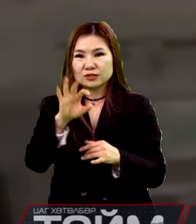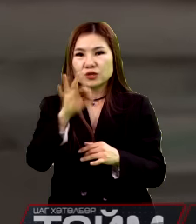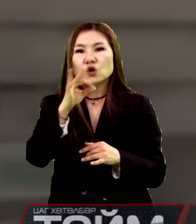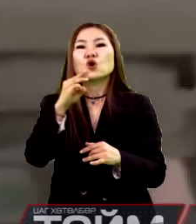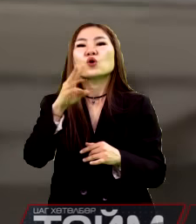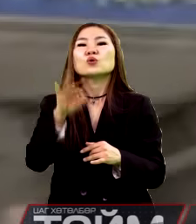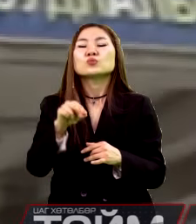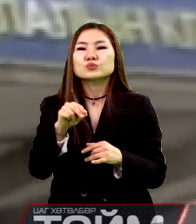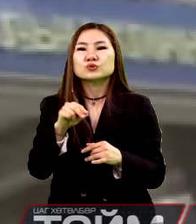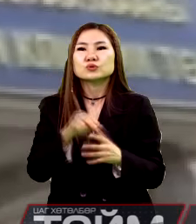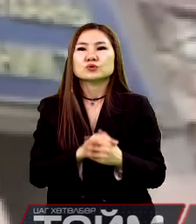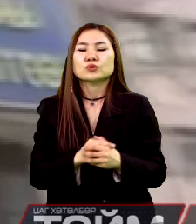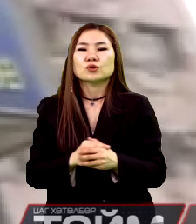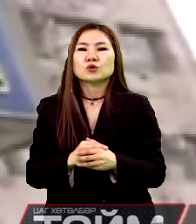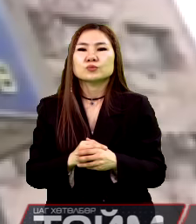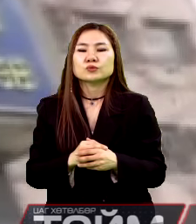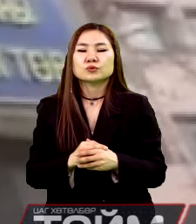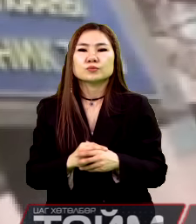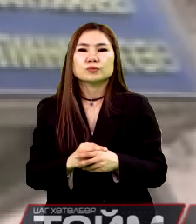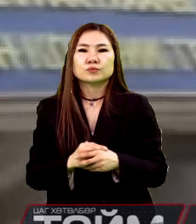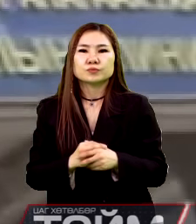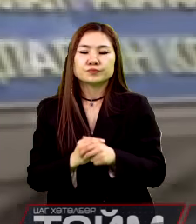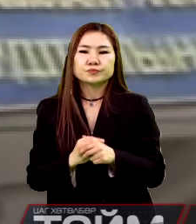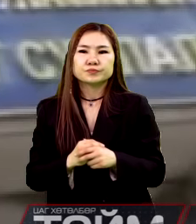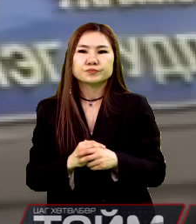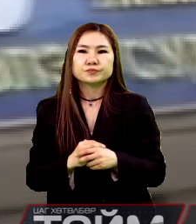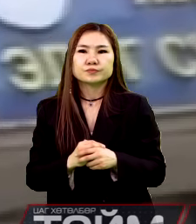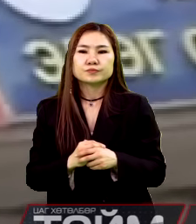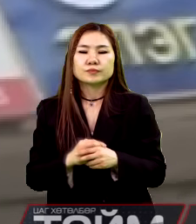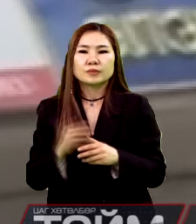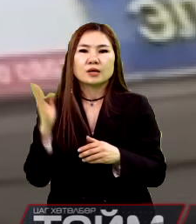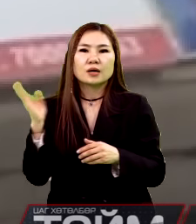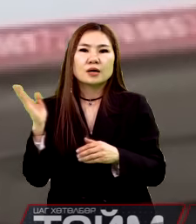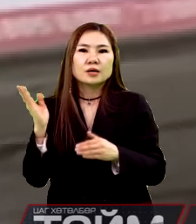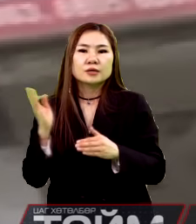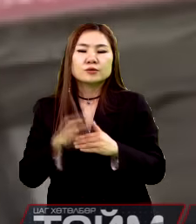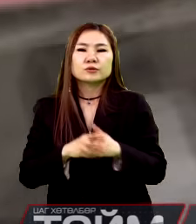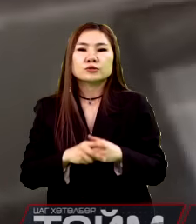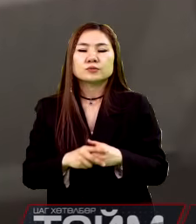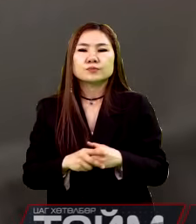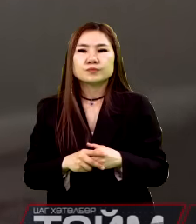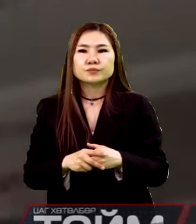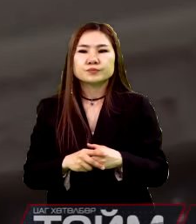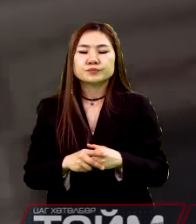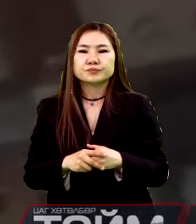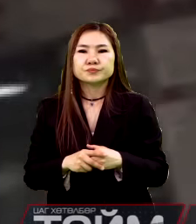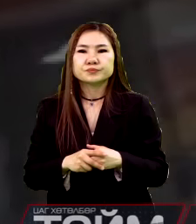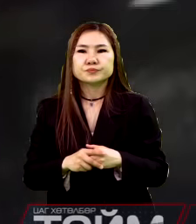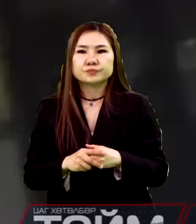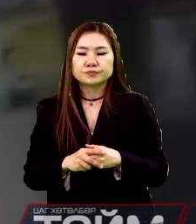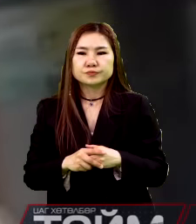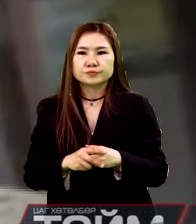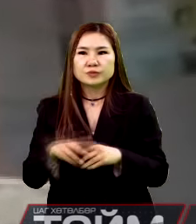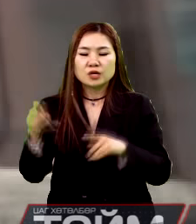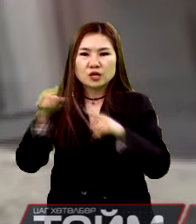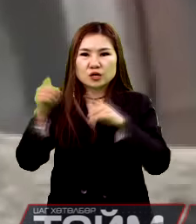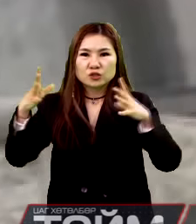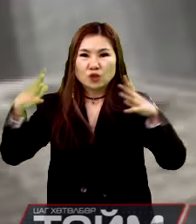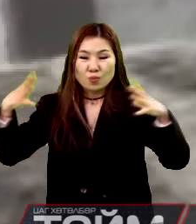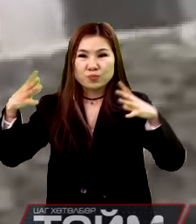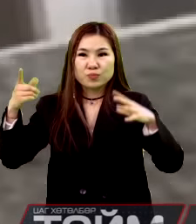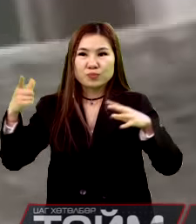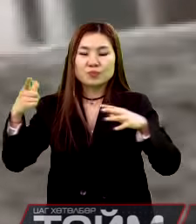яаж үнгүүдүүлж байгааг одоо сонгодог жишээ байгаа. Тэгээд энийг бол хэдүүлээ бичиг саасан дээр нь миний бодлоор бол одоо энэ